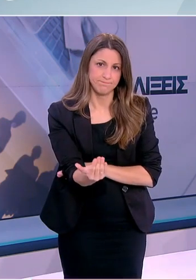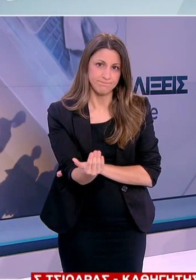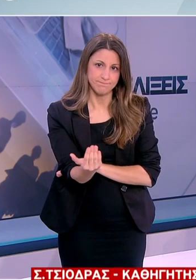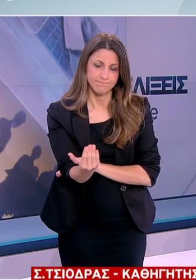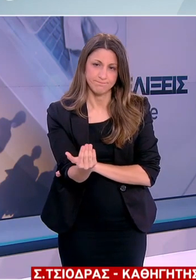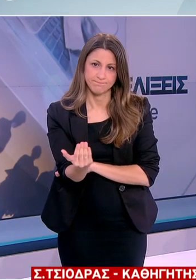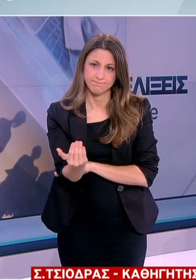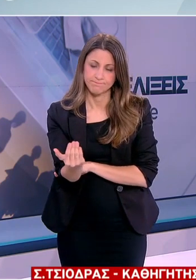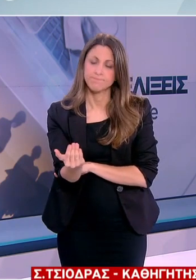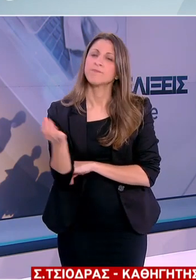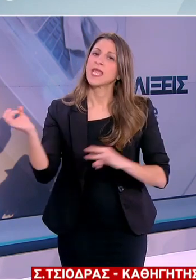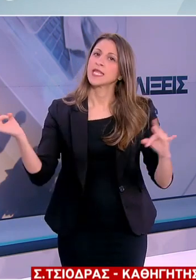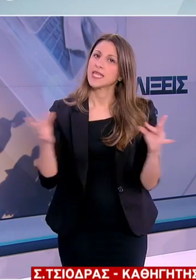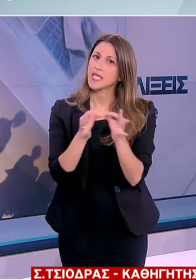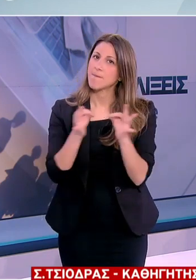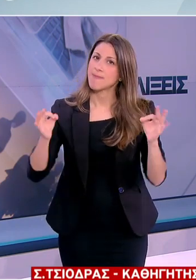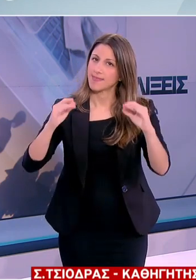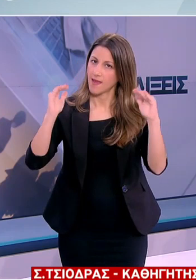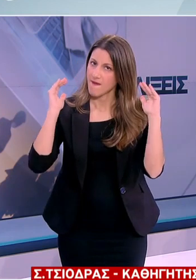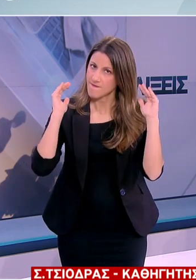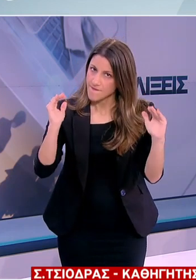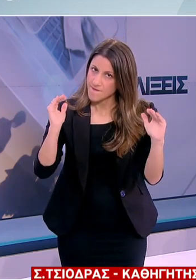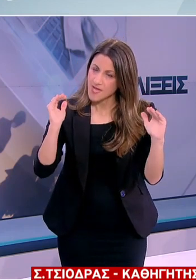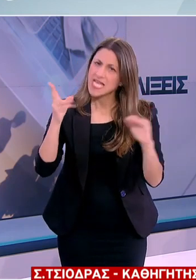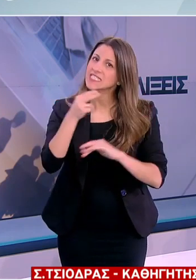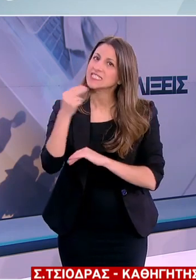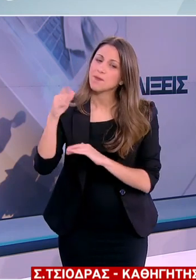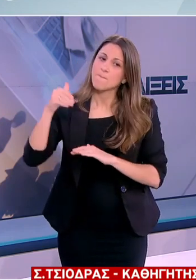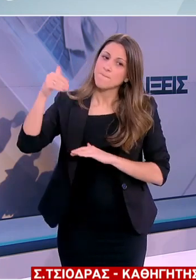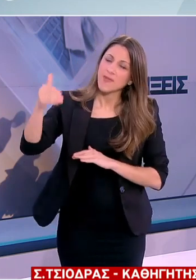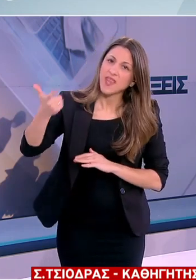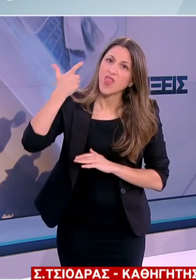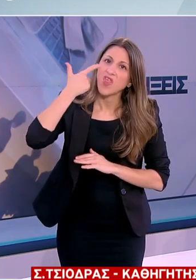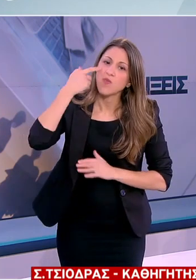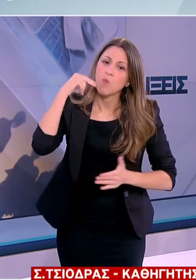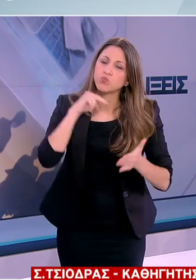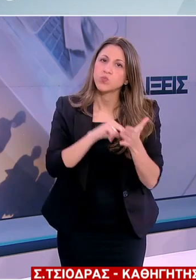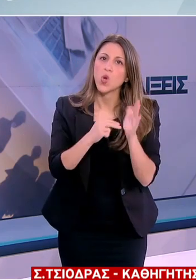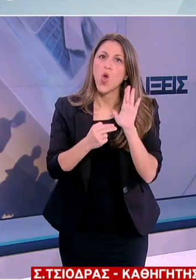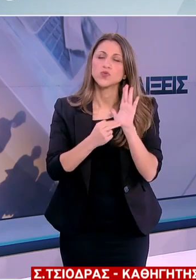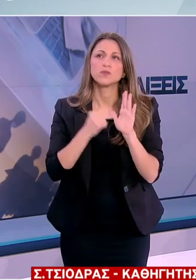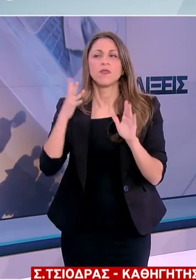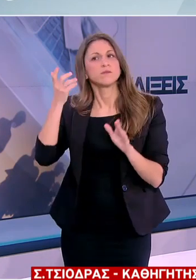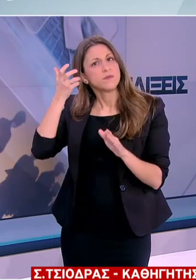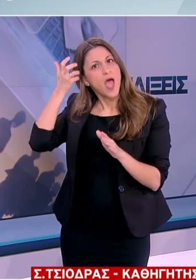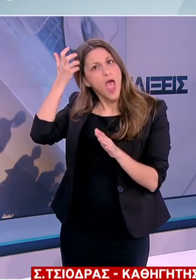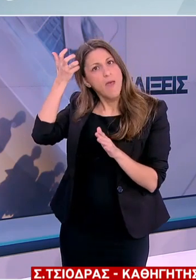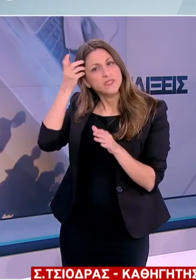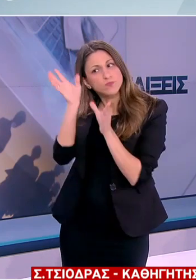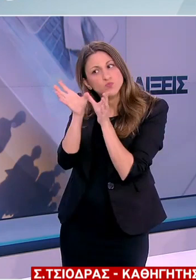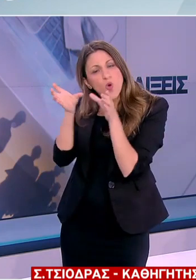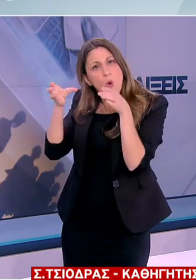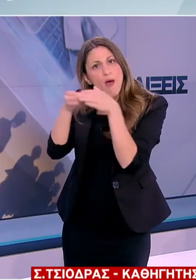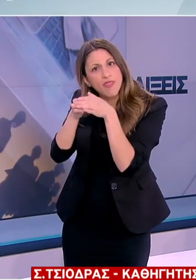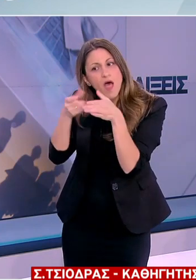Αυτή η διατήρηση των μεγεθών θα μας επιτρέψει τις επόμενες μέρες να δούμε με προσοχή, σαν επιστημονική ομάδα, ένα πλάνο